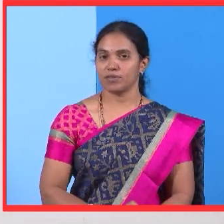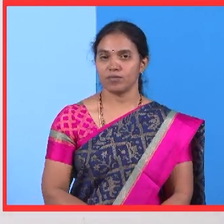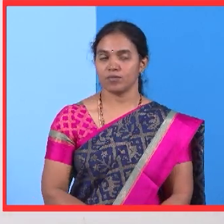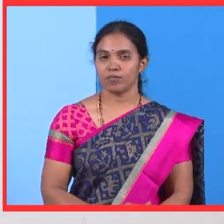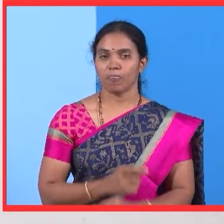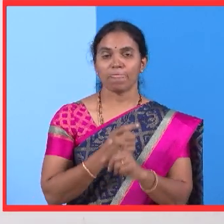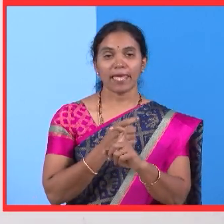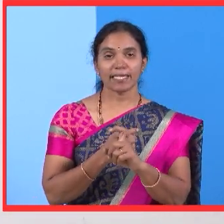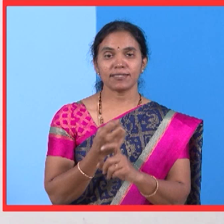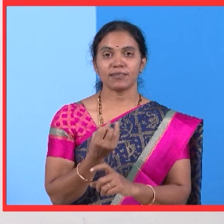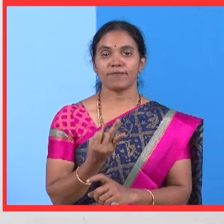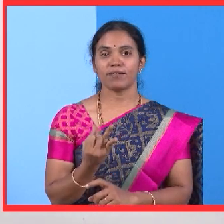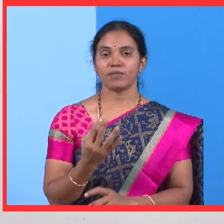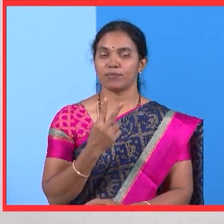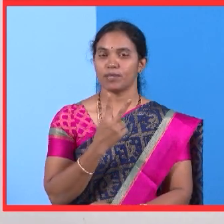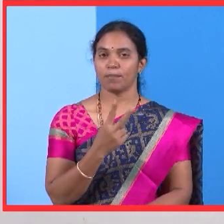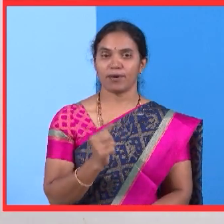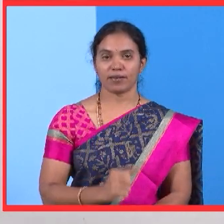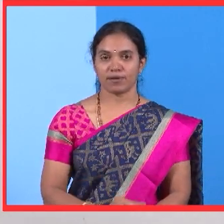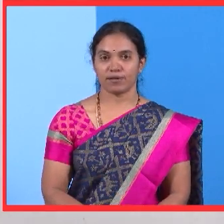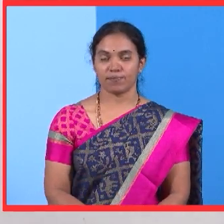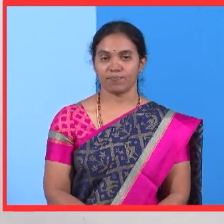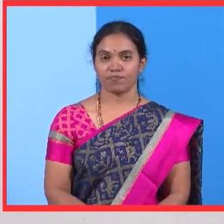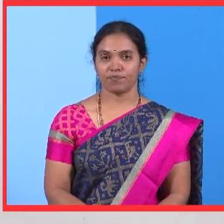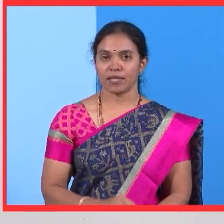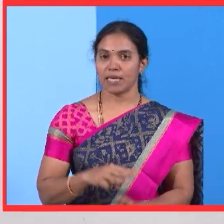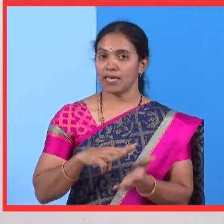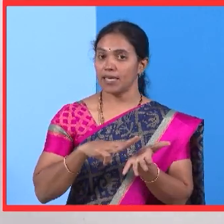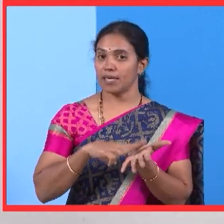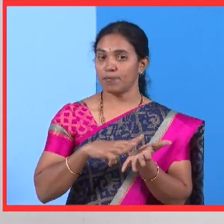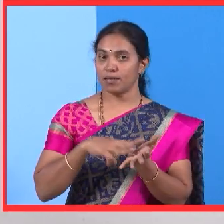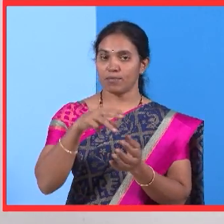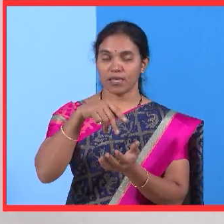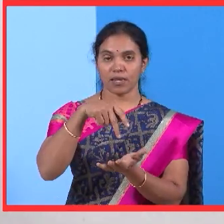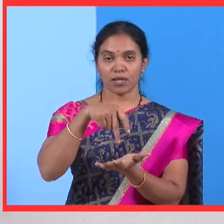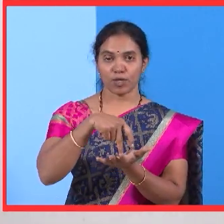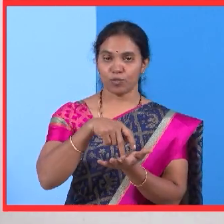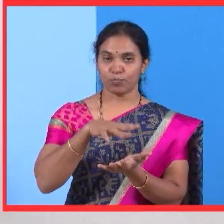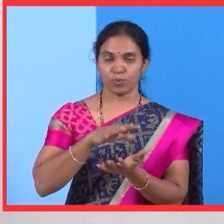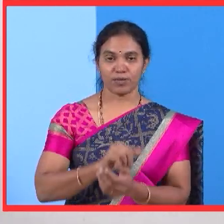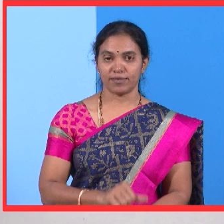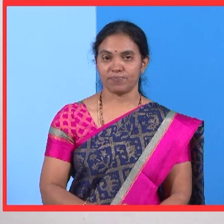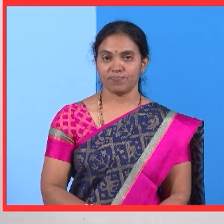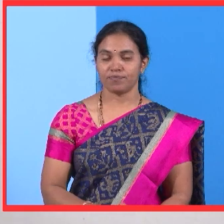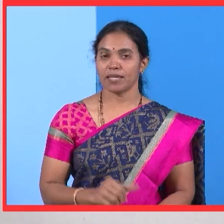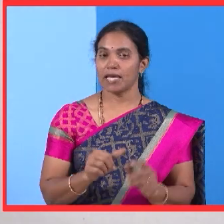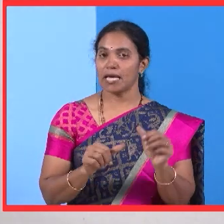பண்ணணும். எப்படி கால்குலேட் பண்ணுது? எம்ங்கிறது மிட் பாயிண்ட்னு நான் சொல்லிட்டேன். அப்போ ஏஎம் இஸ் ஈக்குவல்